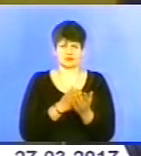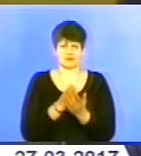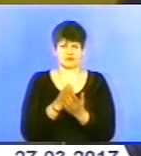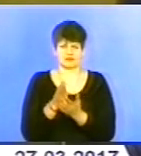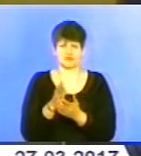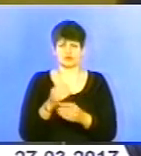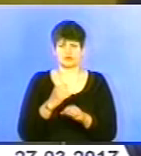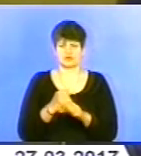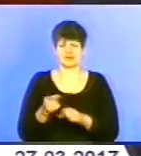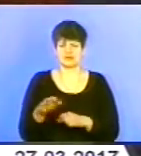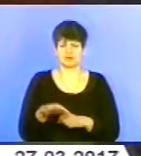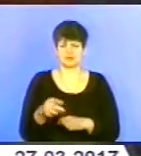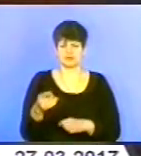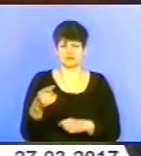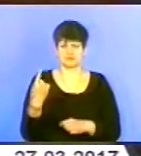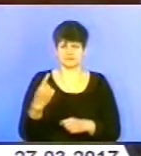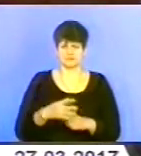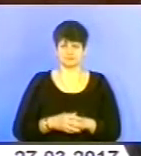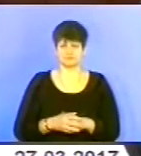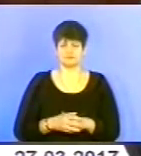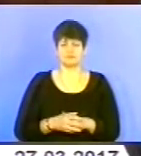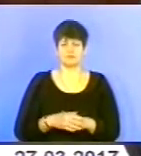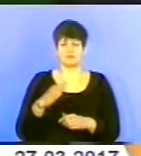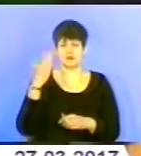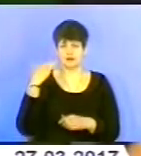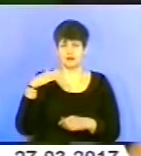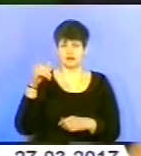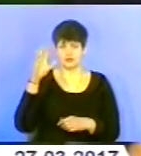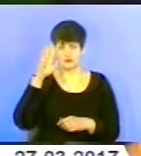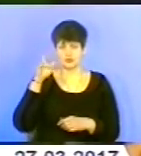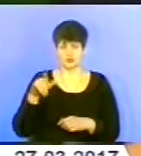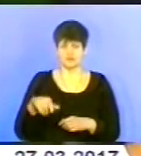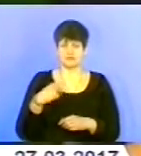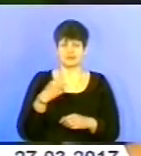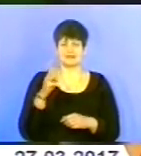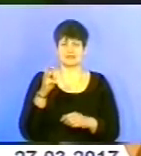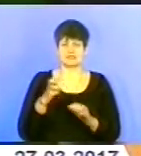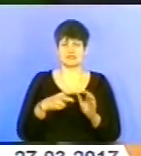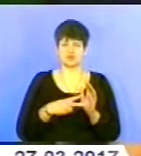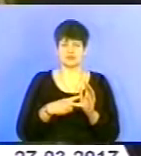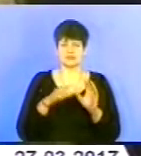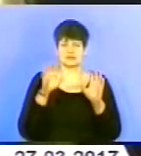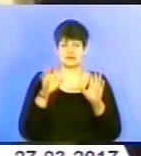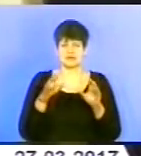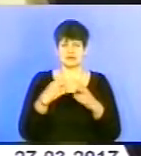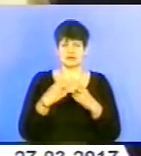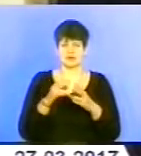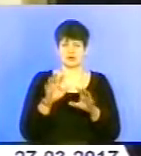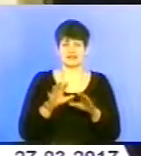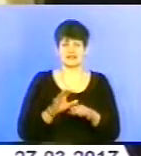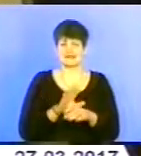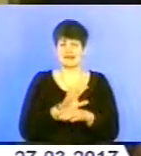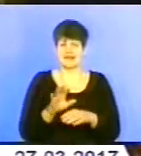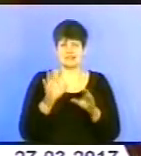на території Тернопільської області. Іногородньому жителю інкримінують статтю 307 Кримінального кодексу України – незаконне виробництво,